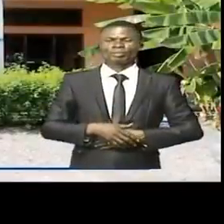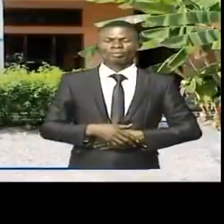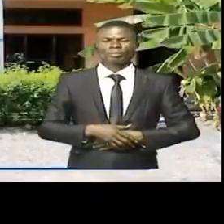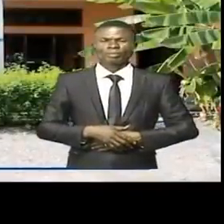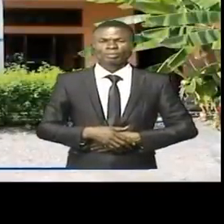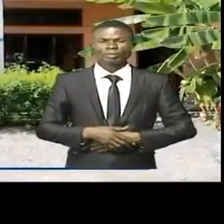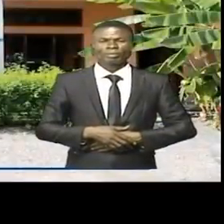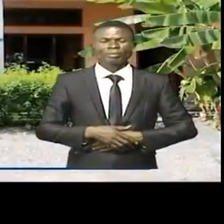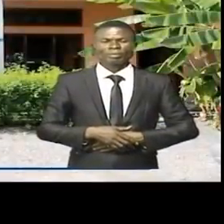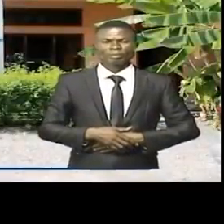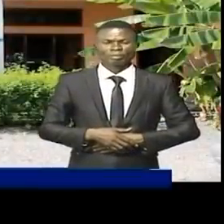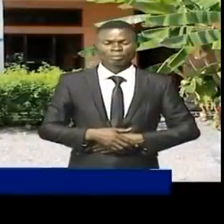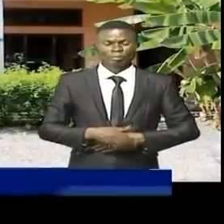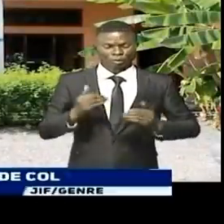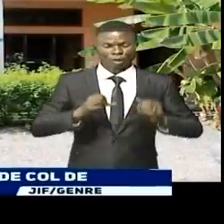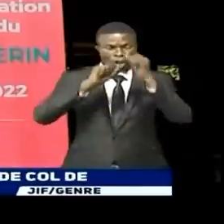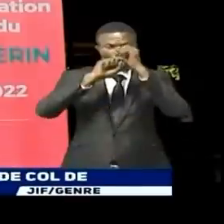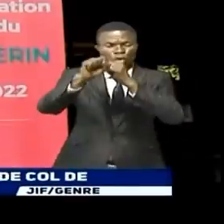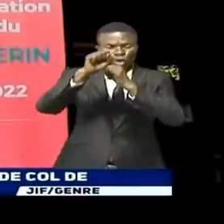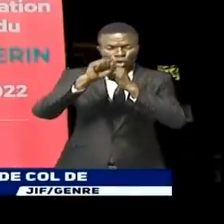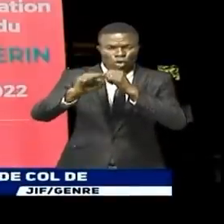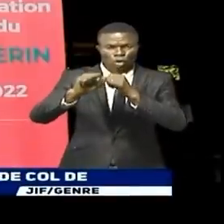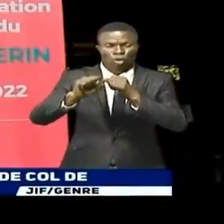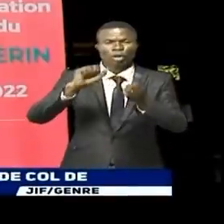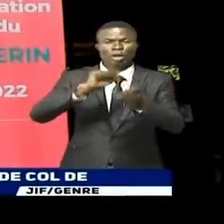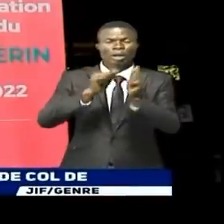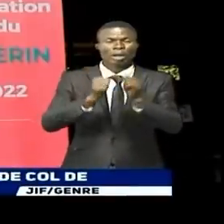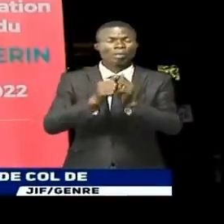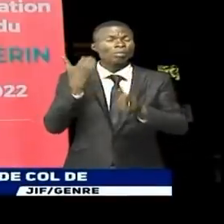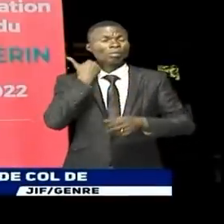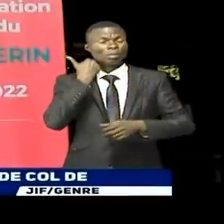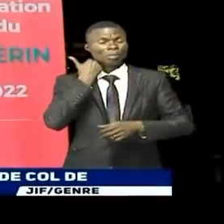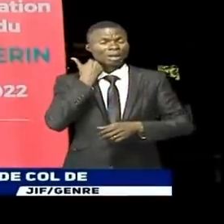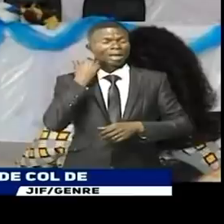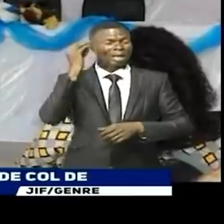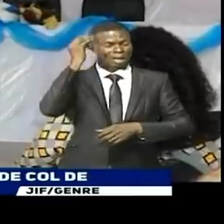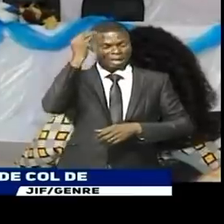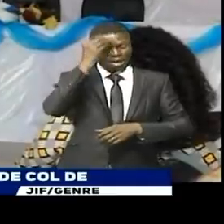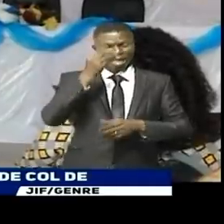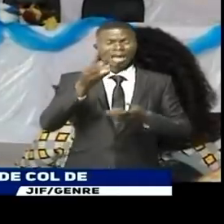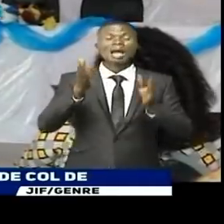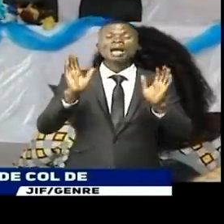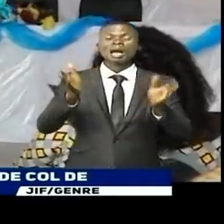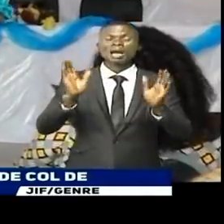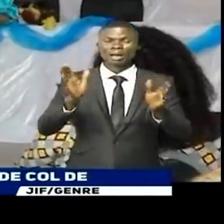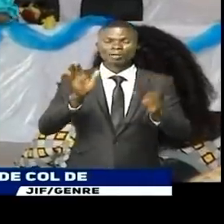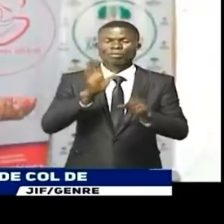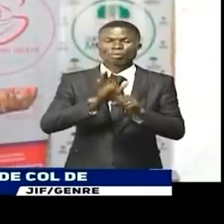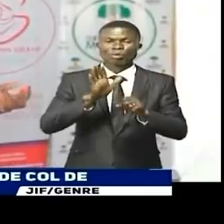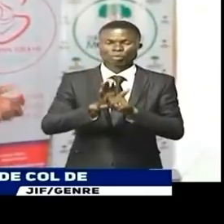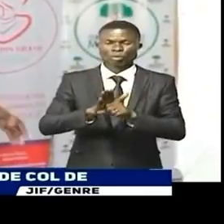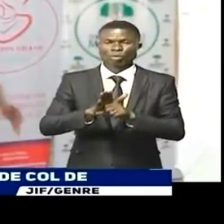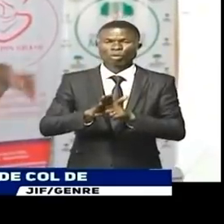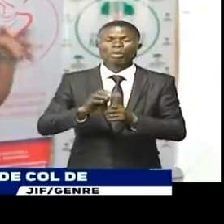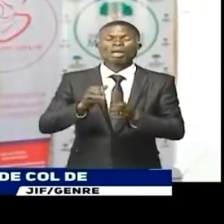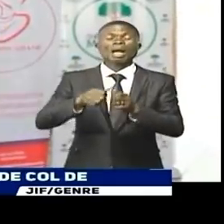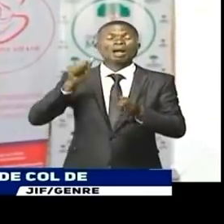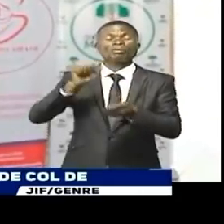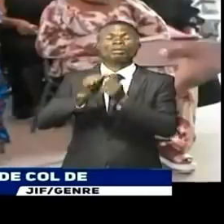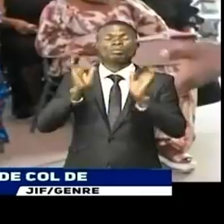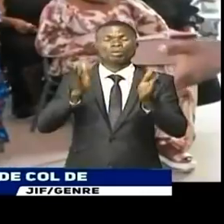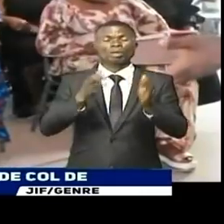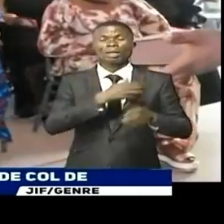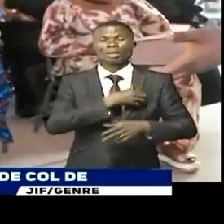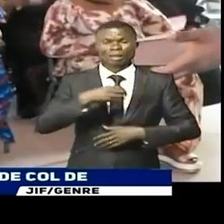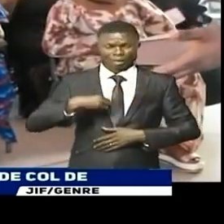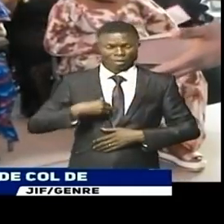la compagne de sensibilisation sur les concerts devient le champ de bataille de plusieurs organismes pour éviter le pire les femmes